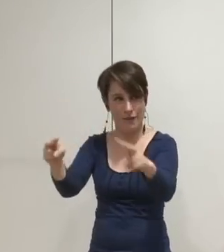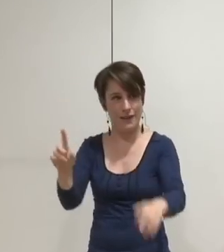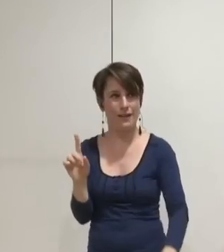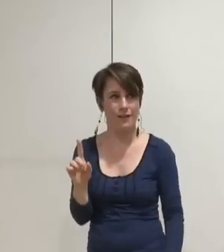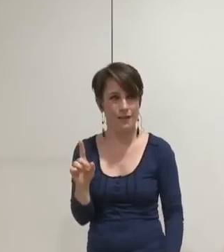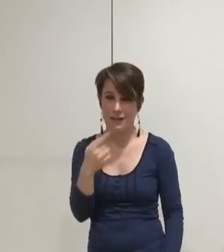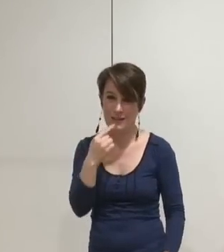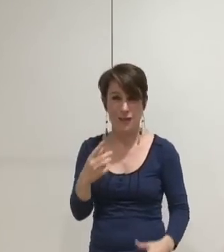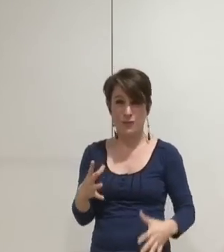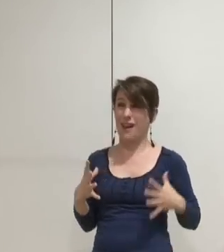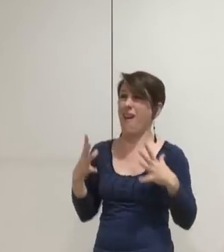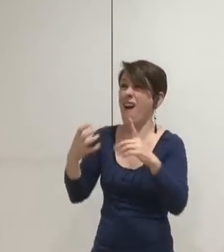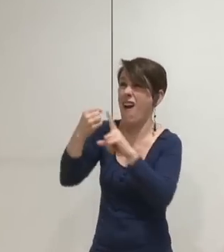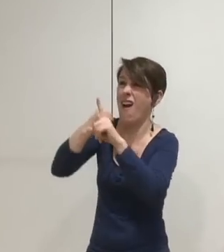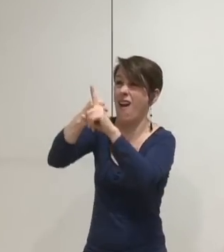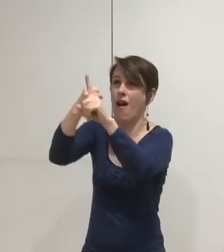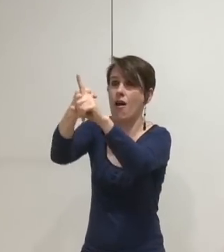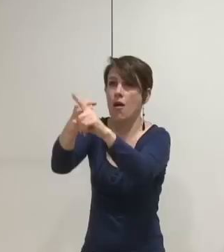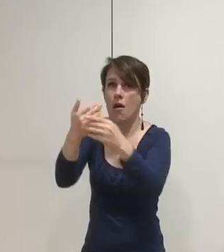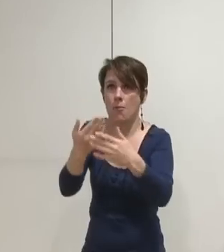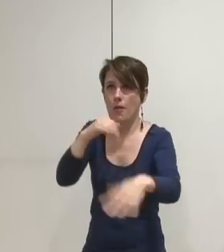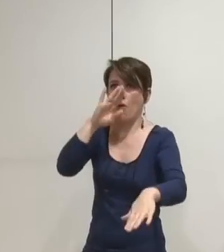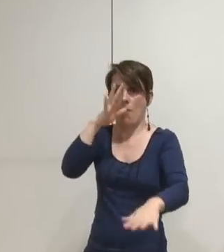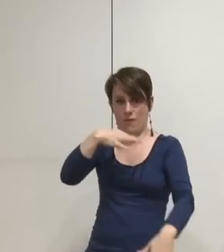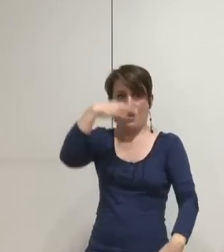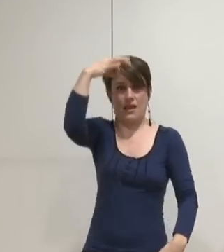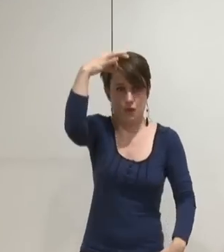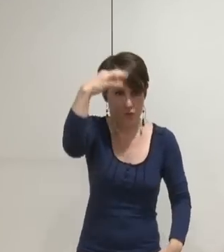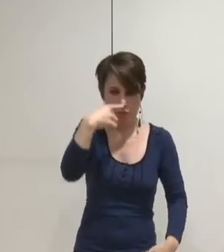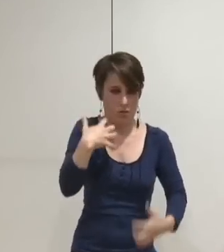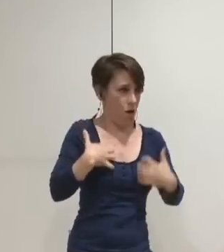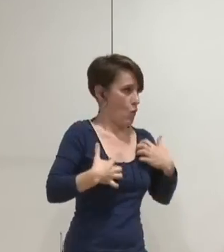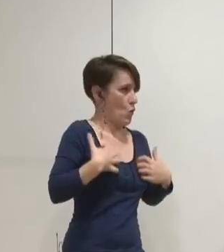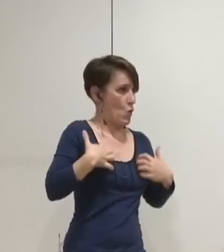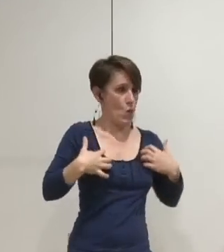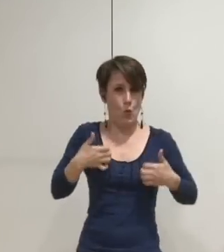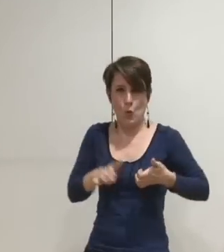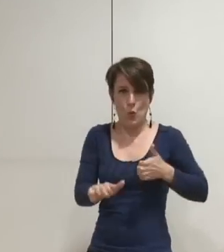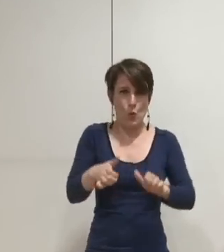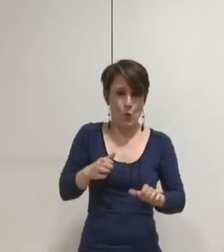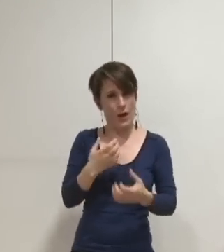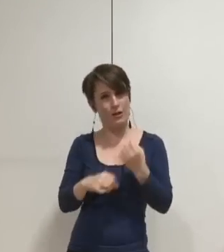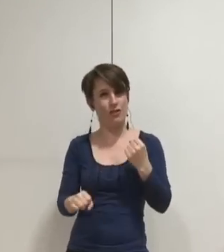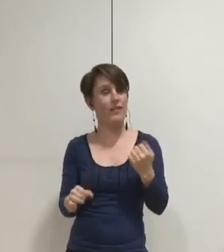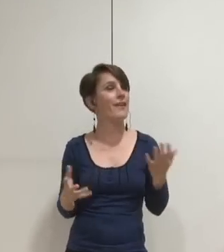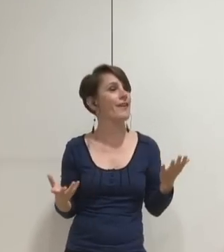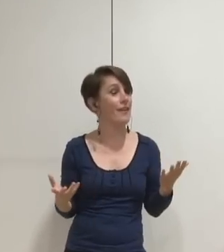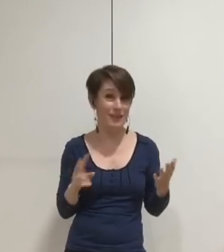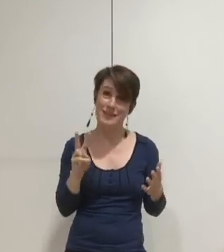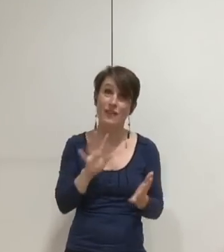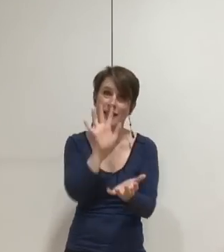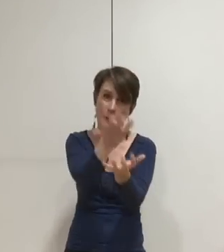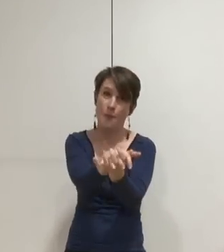maintenant elles sont embarrassées maintenant qu'elles sont au pouvoir effectivement c'est un piège hein par exemple